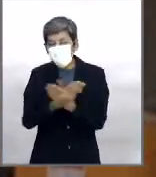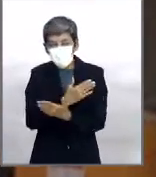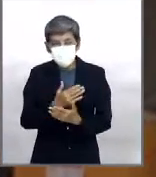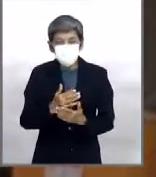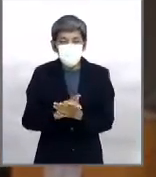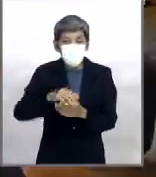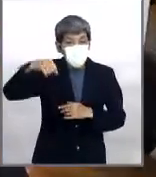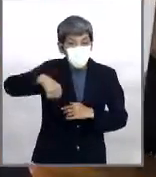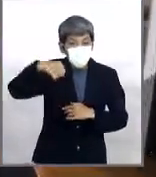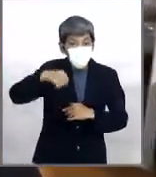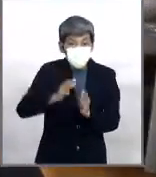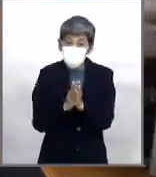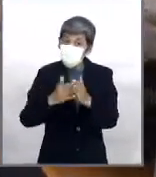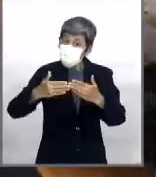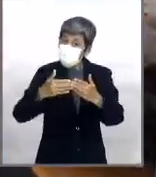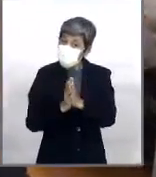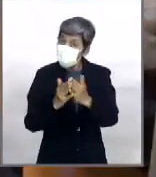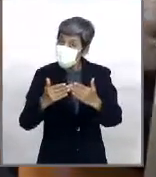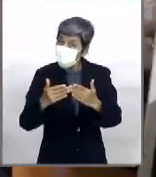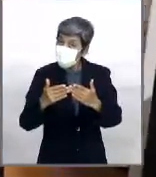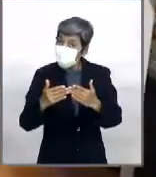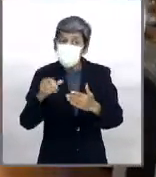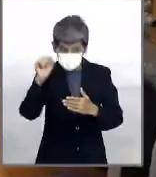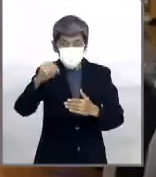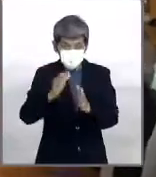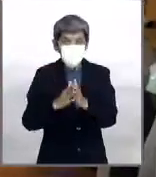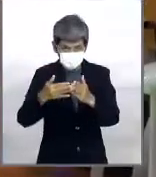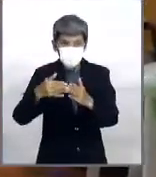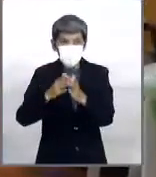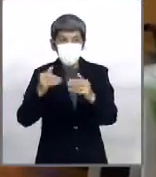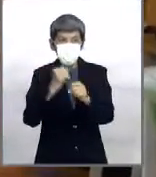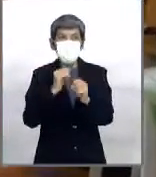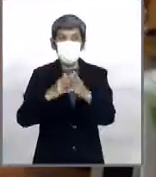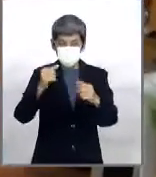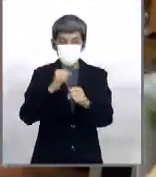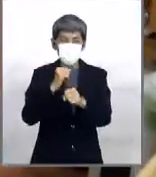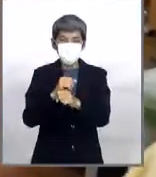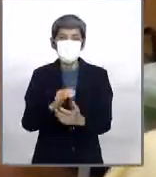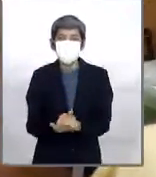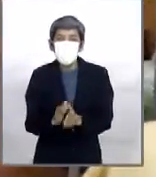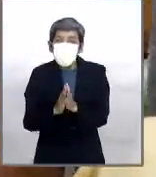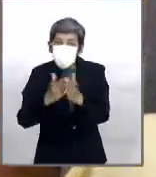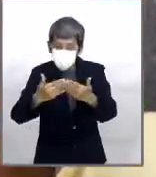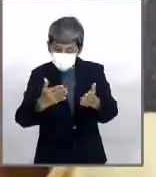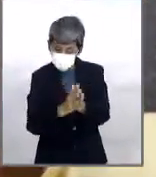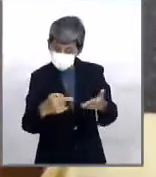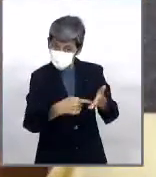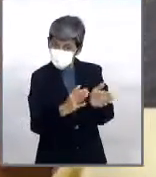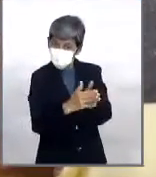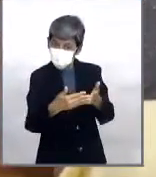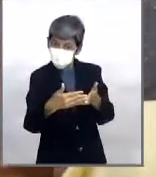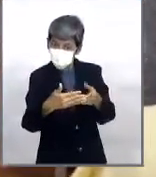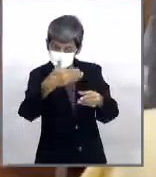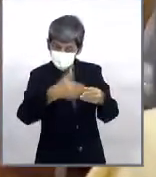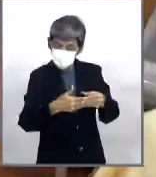ต่ผมอยากให ้กระเป๋าหนังนี่คือแบบนี้ปะ เออ เน ี่ ยค ่ ะ เออใช่อย่าง น ี้เอง ให้ดูให้ดูค่ะแบบเป็นกระเป๋าหนัง อันนี้เป็